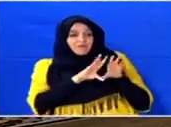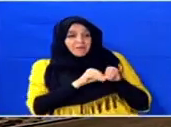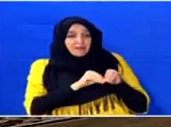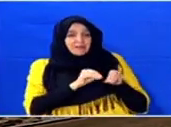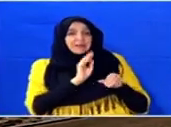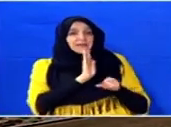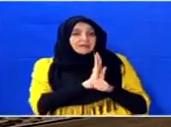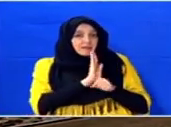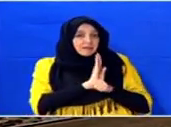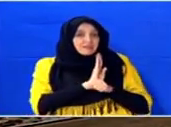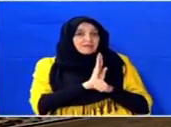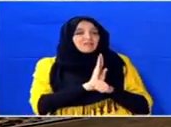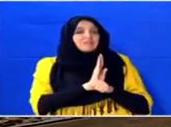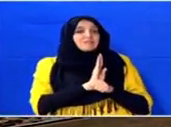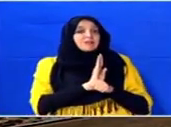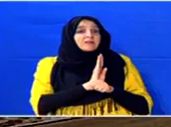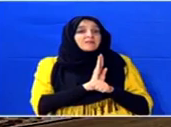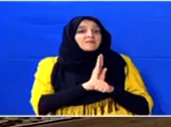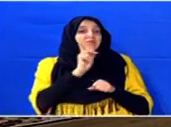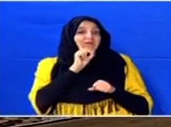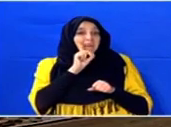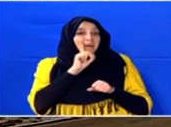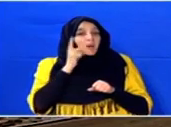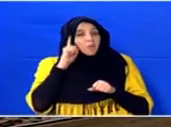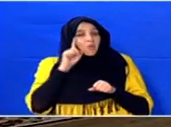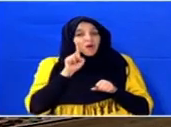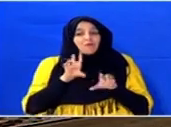يدعوه الى حضور العائله